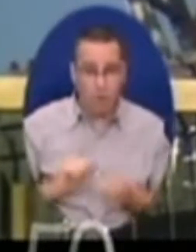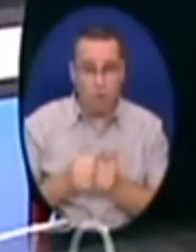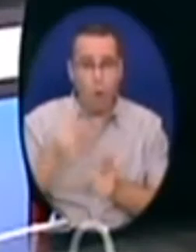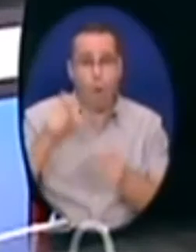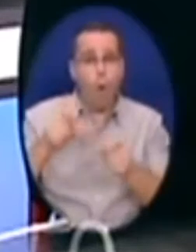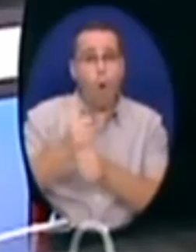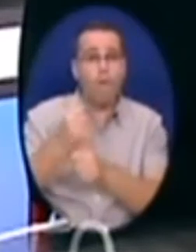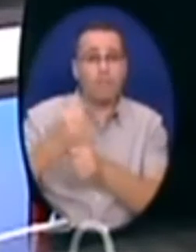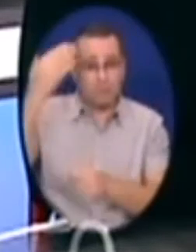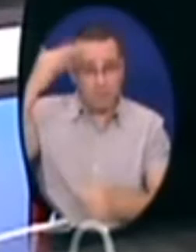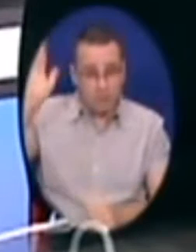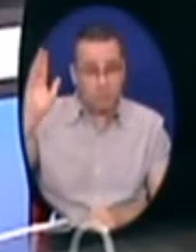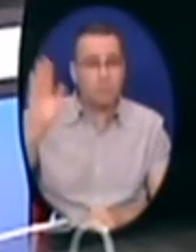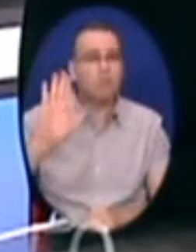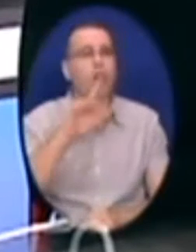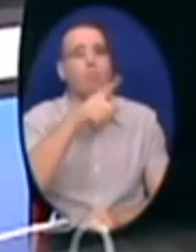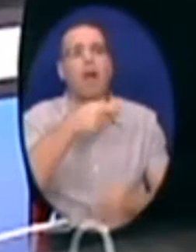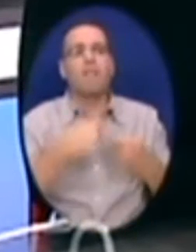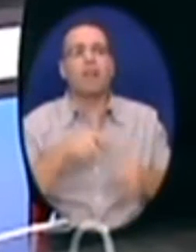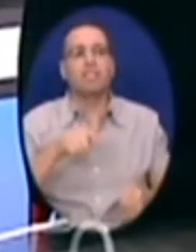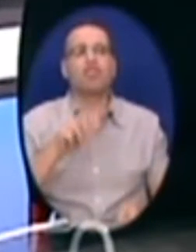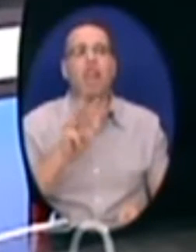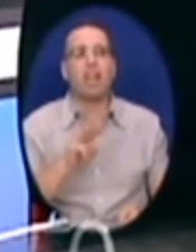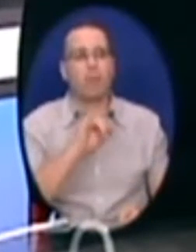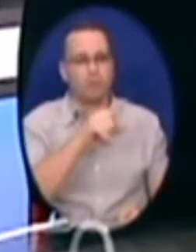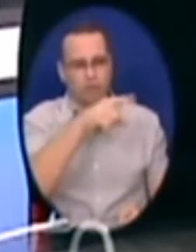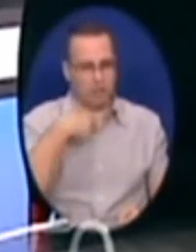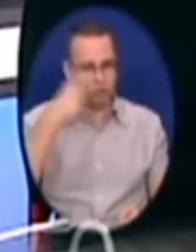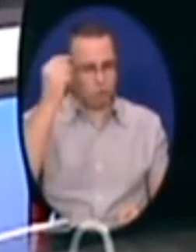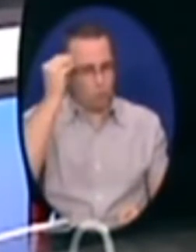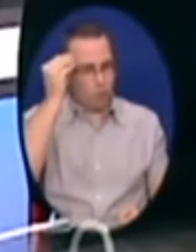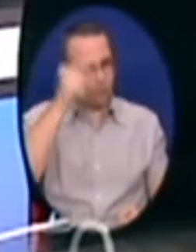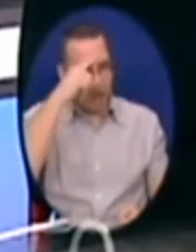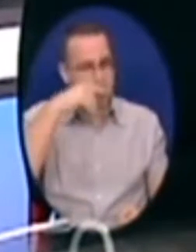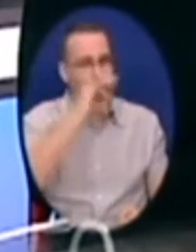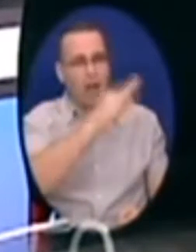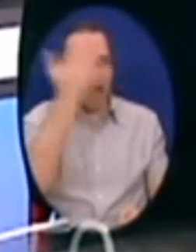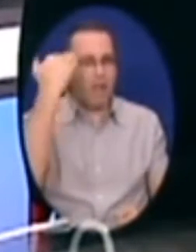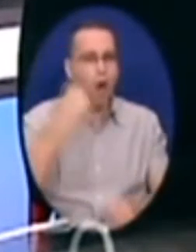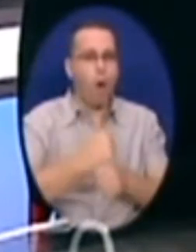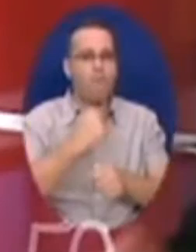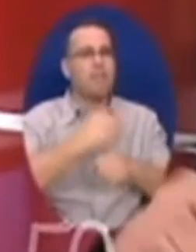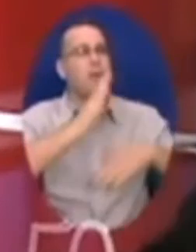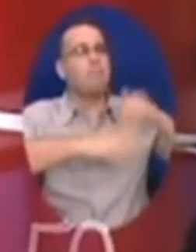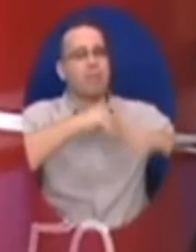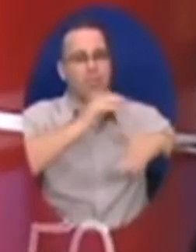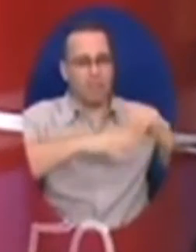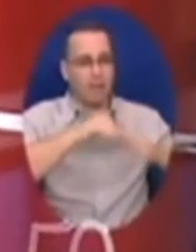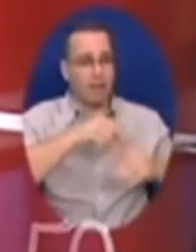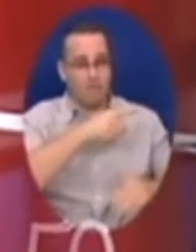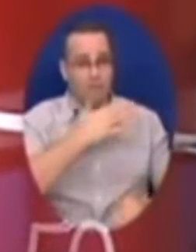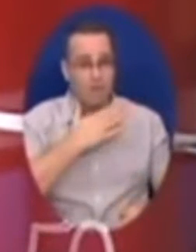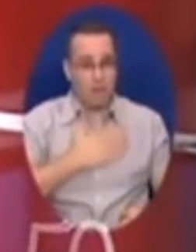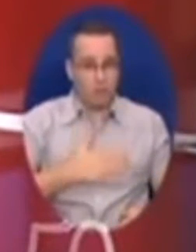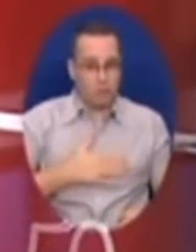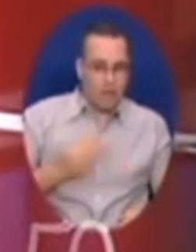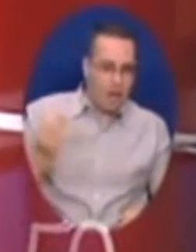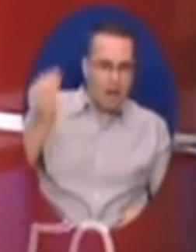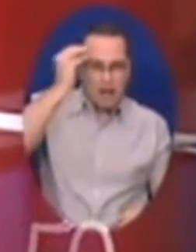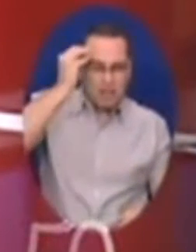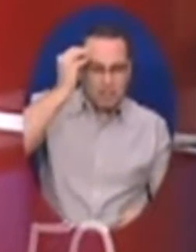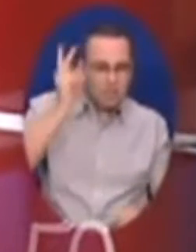שלום שלי. שלום בן. אבא שלך היה פועל בניין, אני זוכר את זה מהביוגרפיה שלך. נכון. ואת מציעה דרך להנציח את פועלי